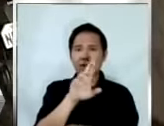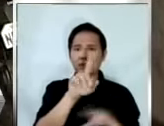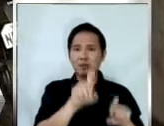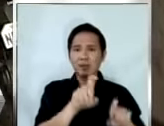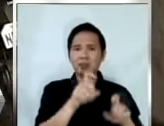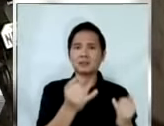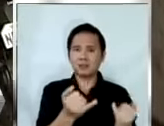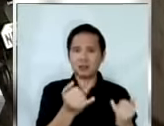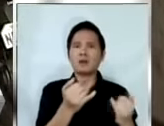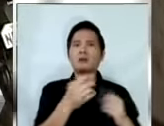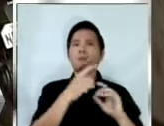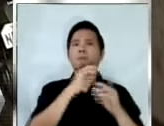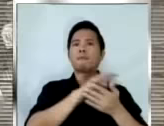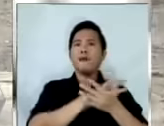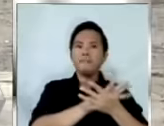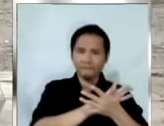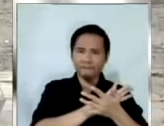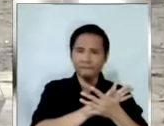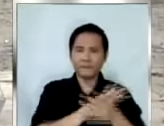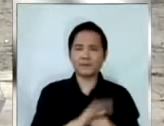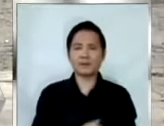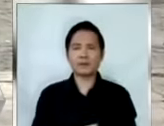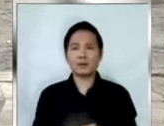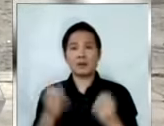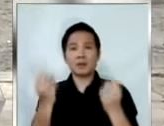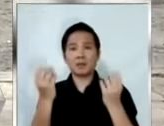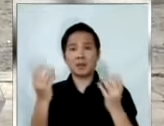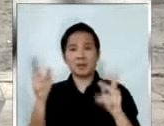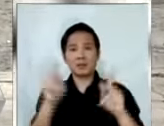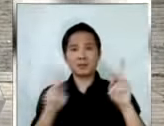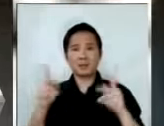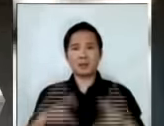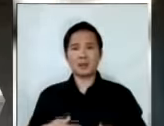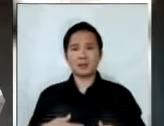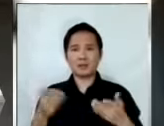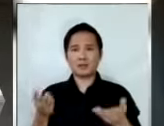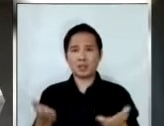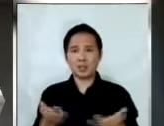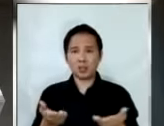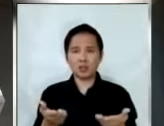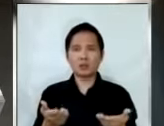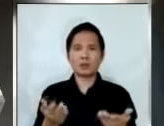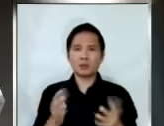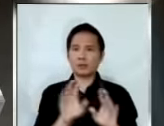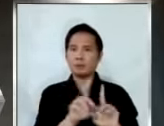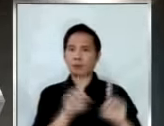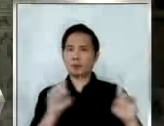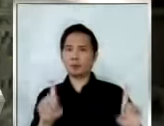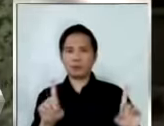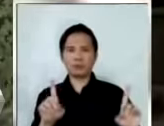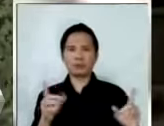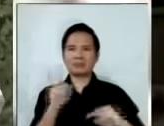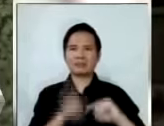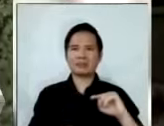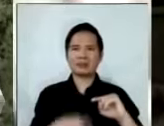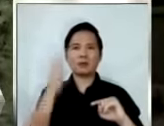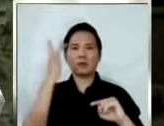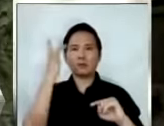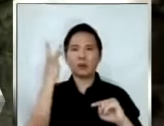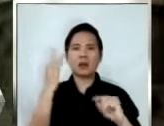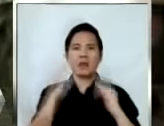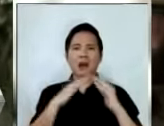na pamilya ang naninirahan dito. Malaking hamon ang social distancing dahil dikit-dikit ang mga bahay. Matatapos na dapat